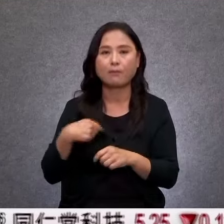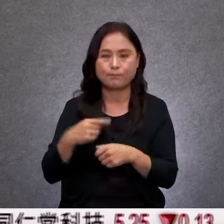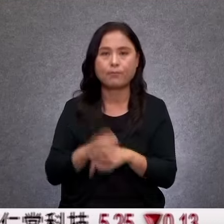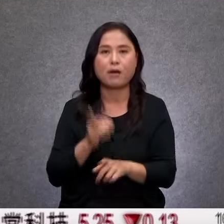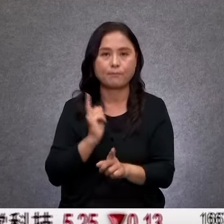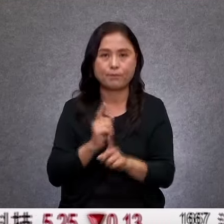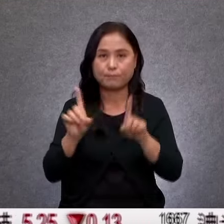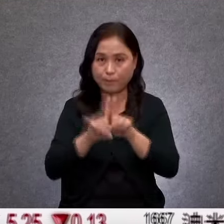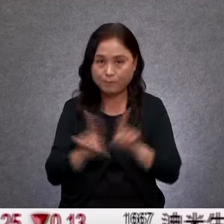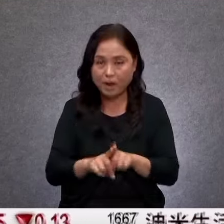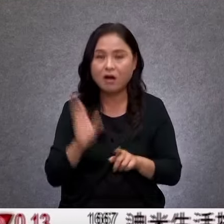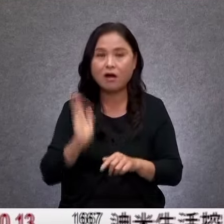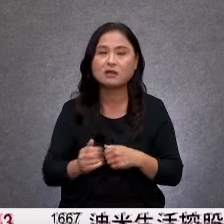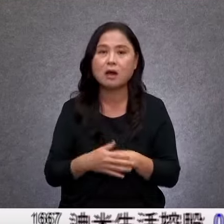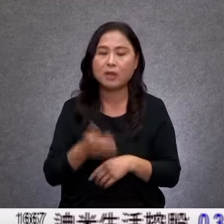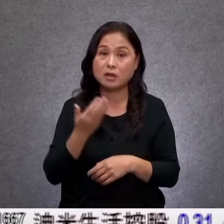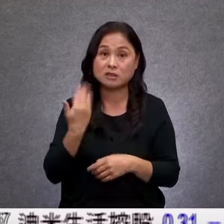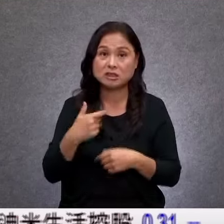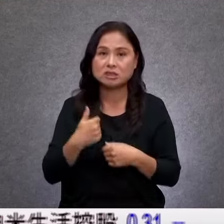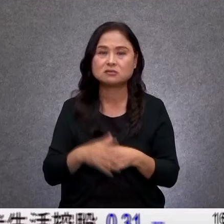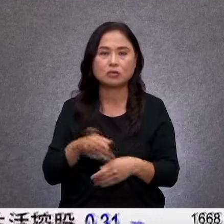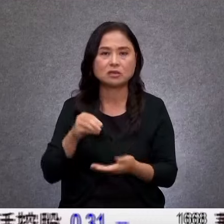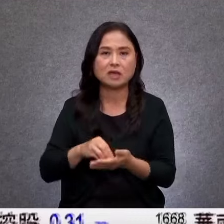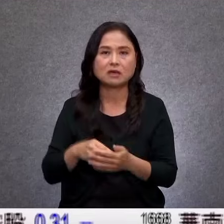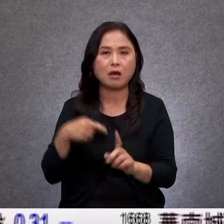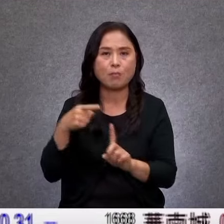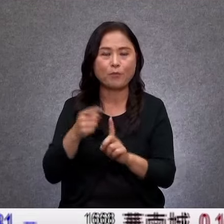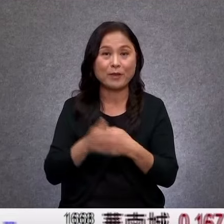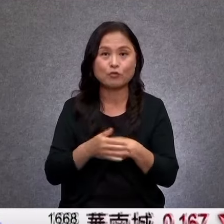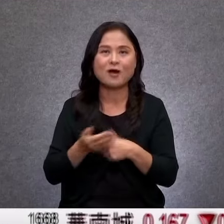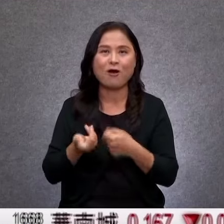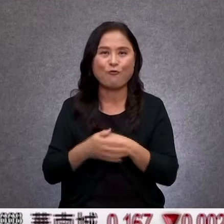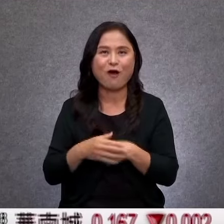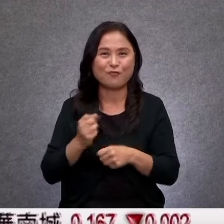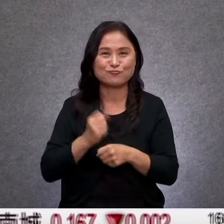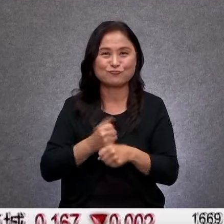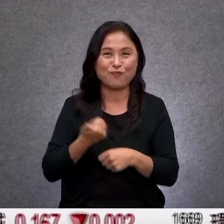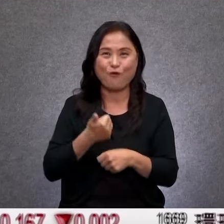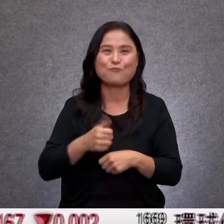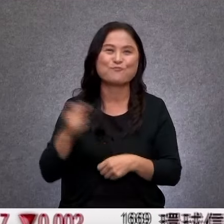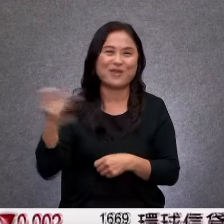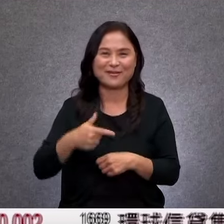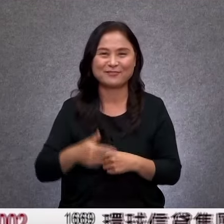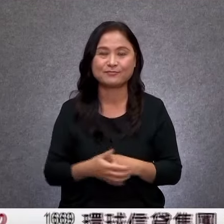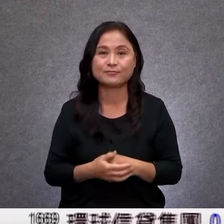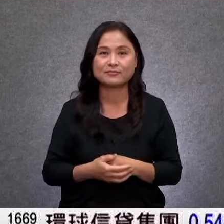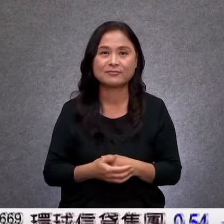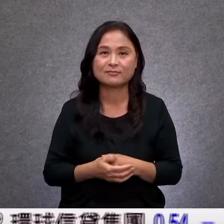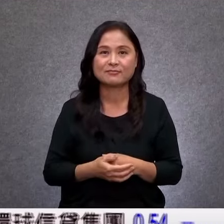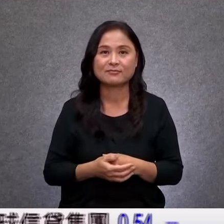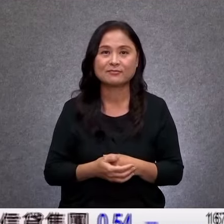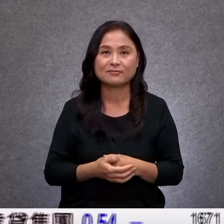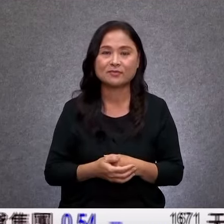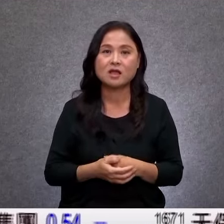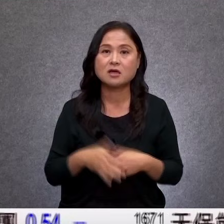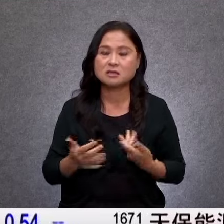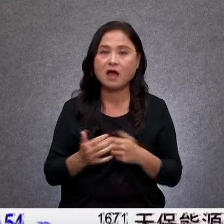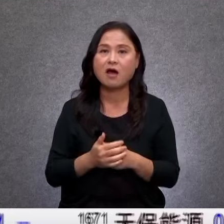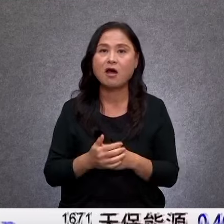度都係達標，同埋會比我哋原本定嘅目標咧係會超標嘅。咁所以喺呢方面咧，我哋覺得咧就